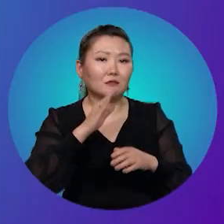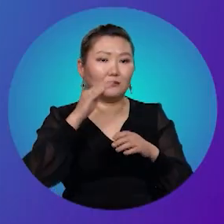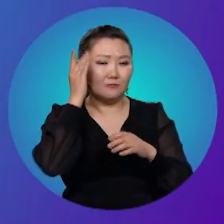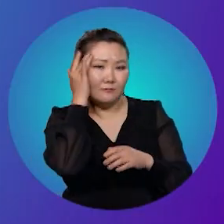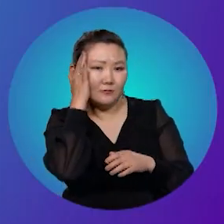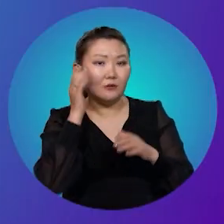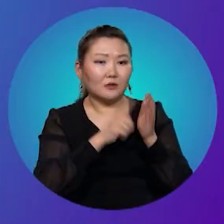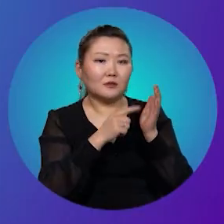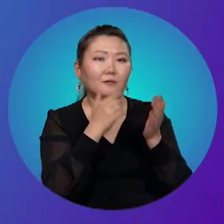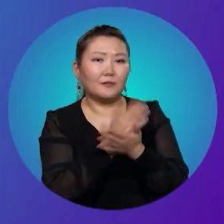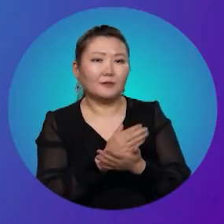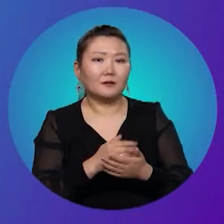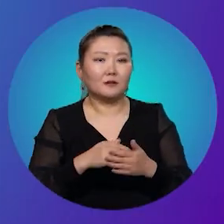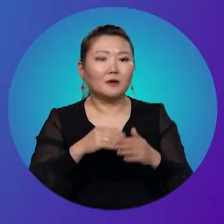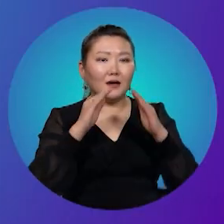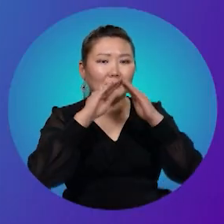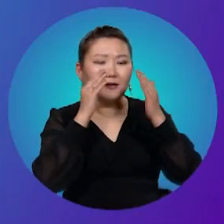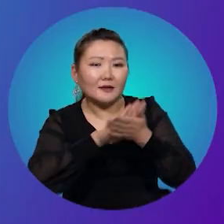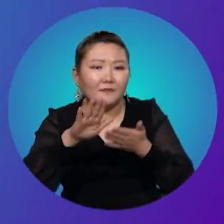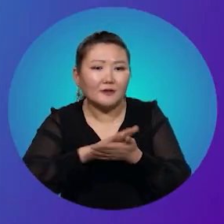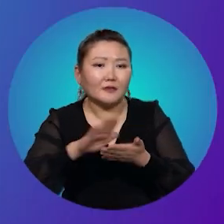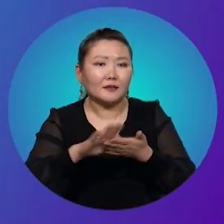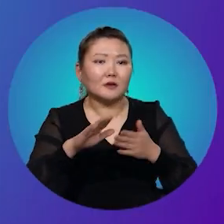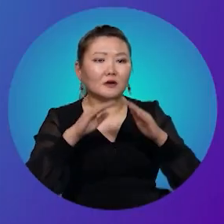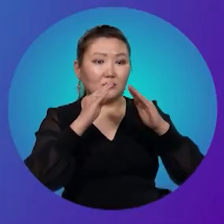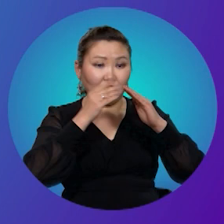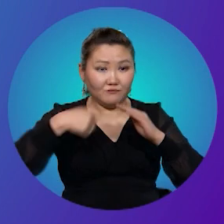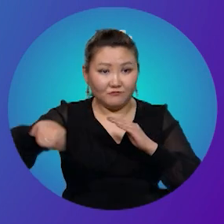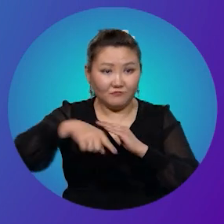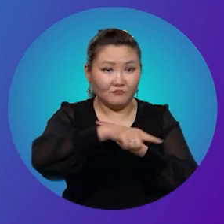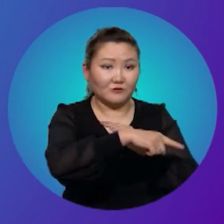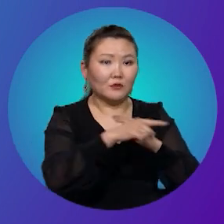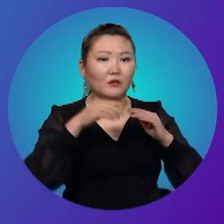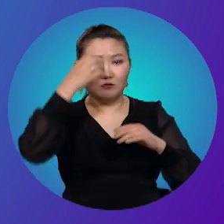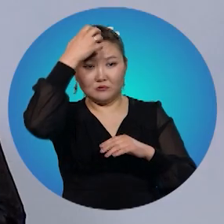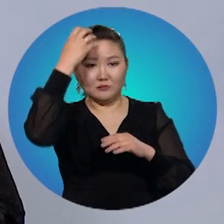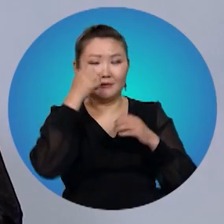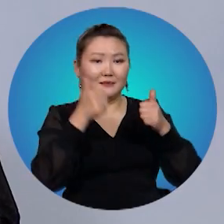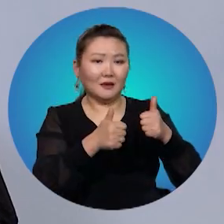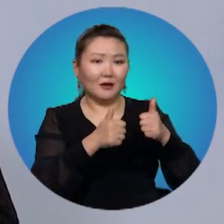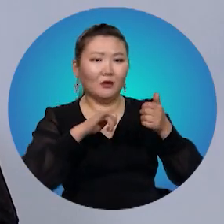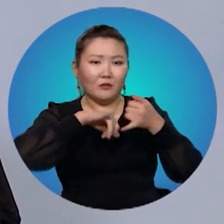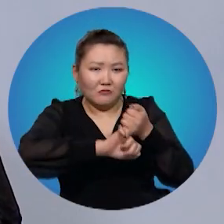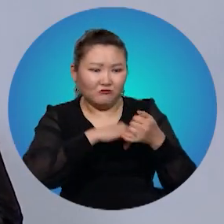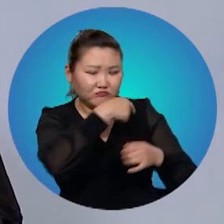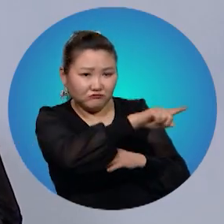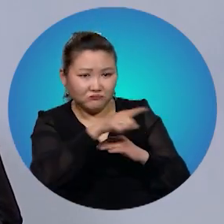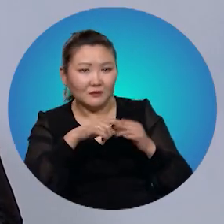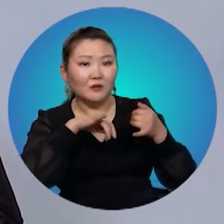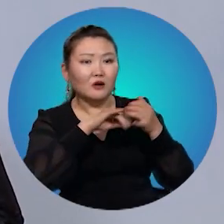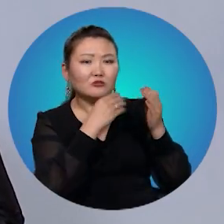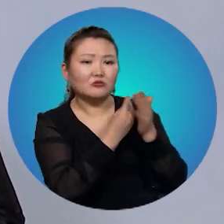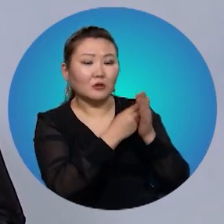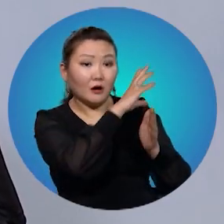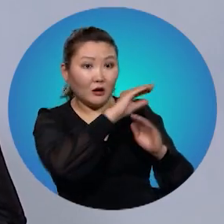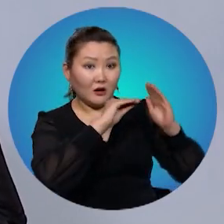За, гэрээ засах нь гэргийн явдал, төрөөн засах нь нөхрийн явдал болохыг өгүүлжээ гэж байна. За, гэр бүл бол төрийн үндэс гэж